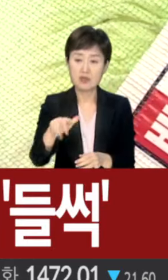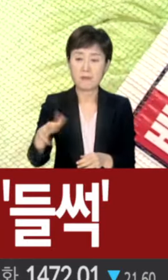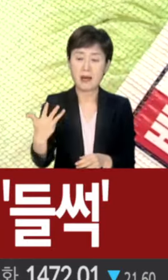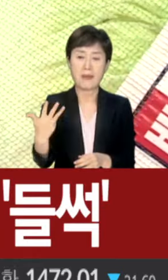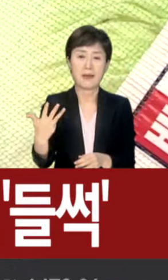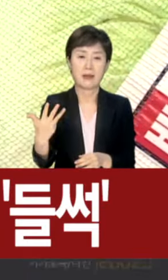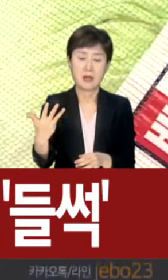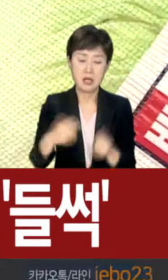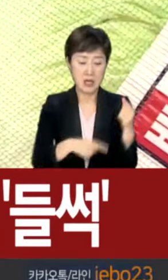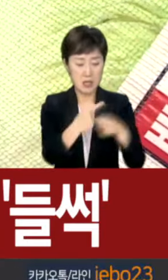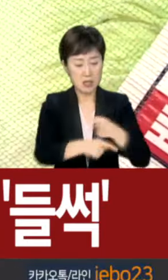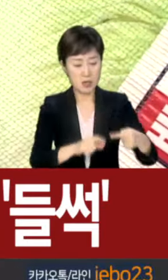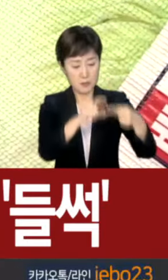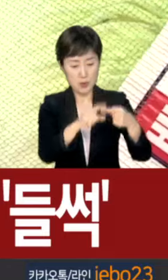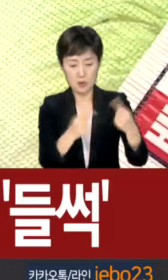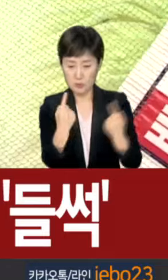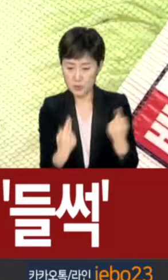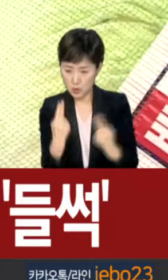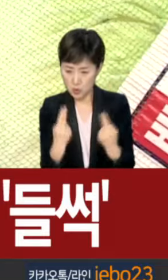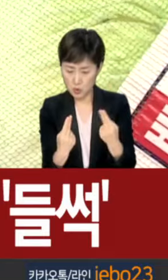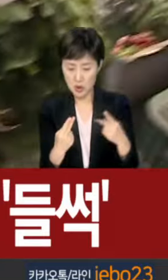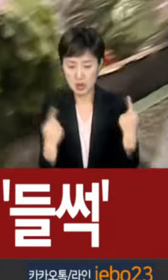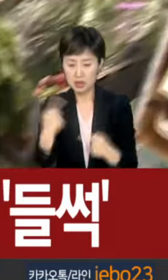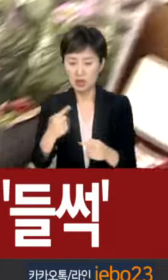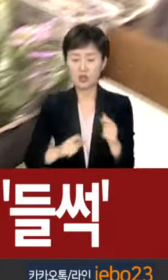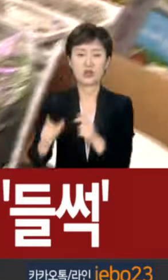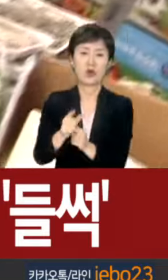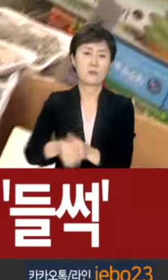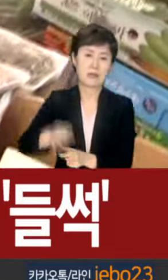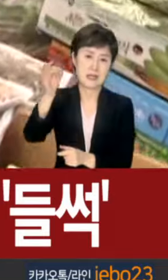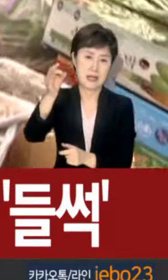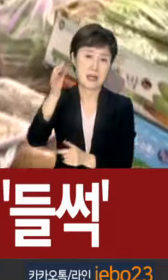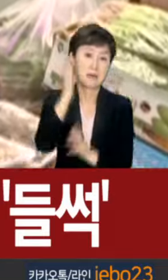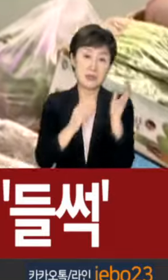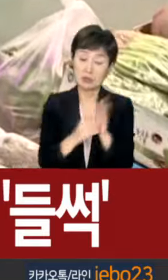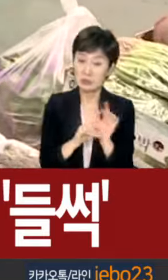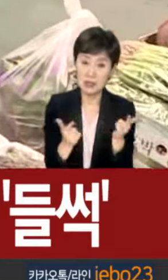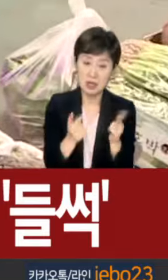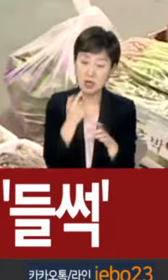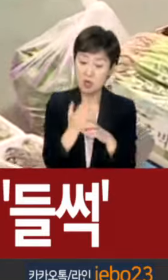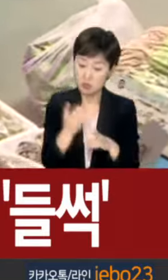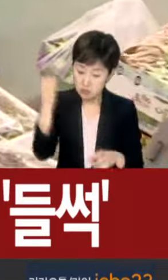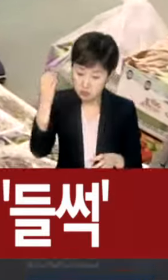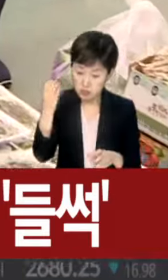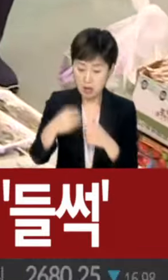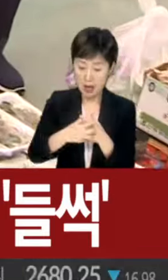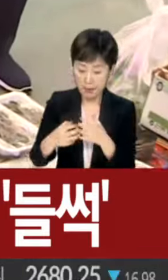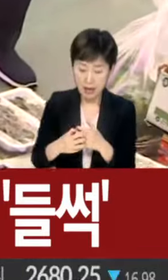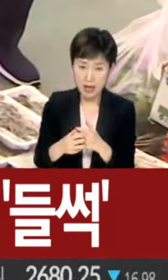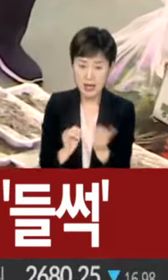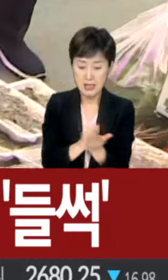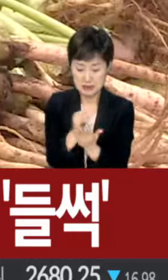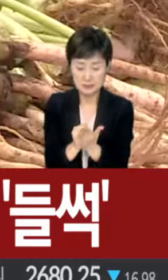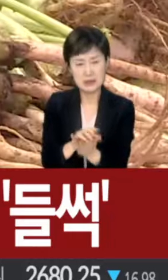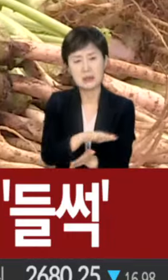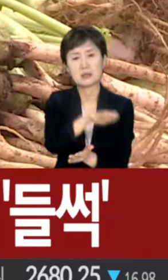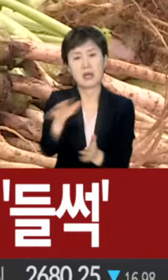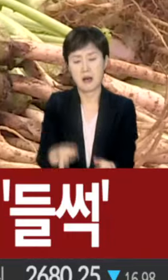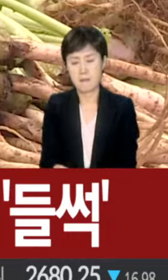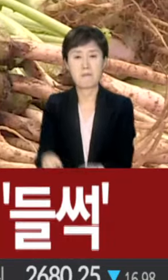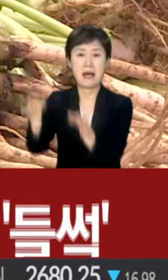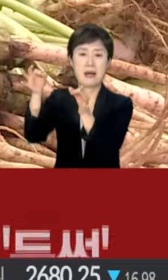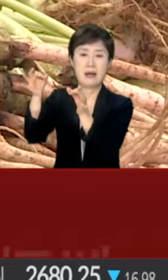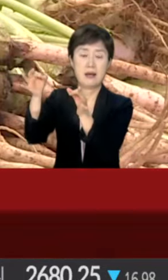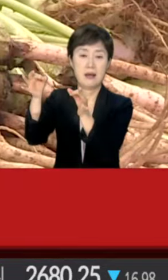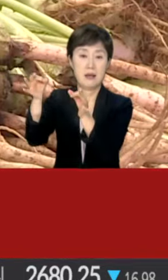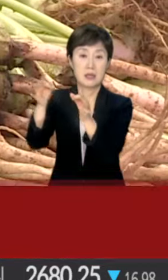6,806원으로 평년 대비 1,300원 이상 상승했습니다. 배추뿐만 아니라 무와 배, 시금치 등 농산물 가격도 한 달 새 크게